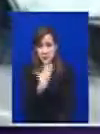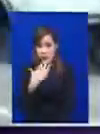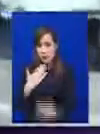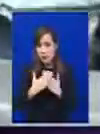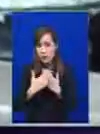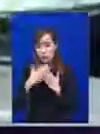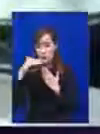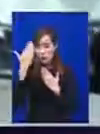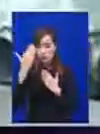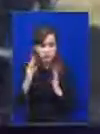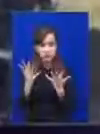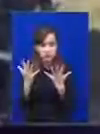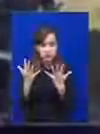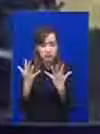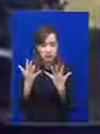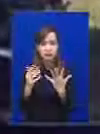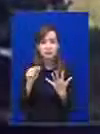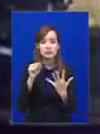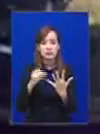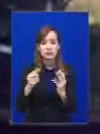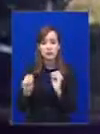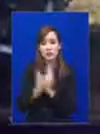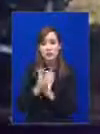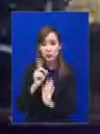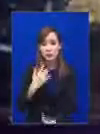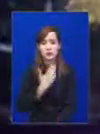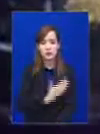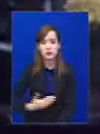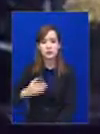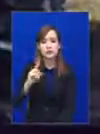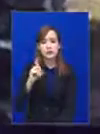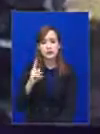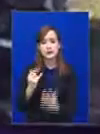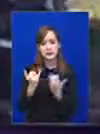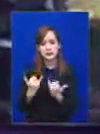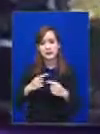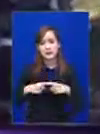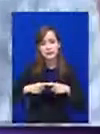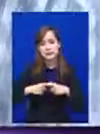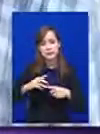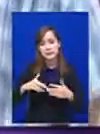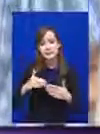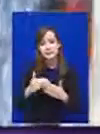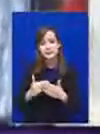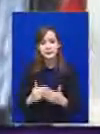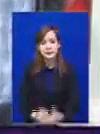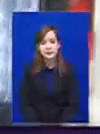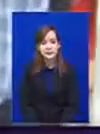ในอวัยวะต่างๆอันเป็นผลให้ต้องเสียชีวิตอย่างทุกข์ทรมานในที่สุด